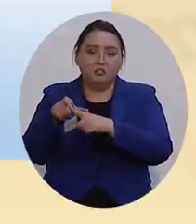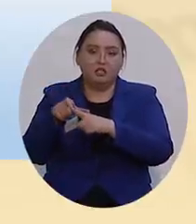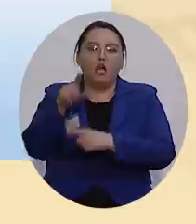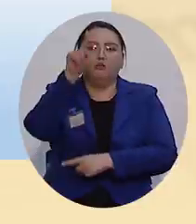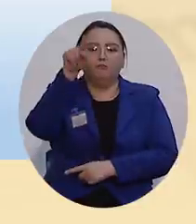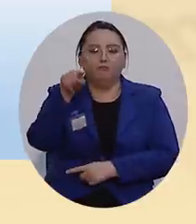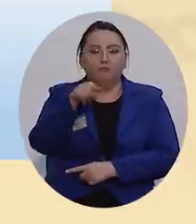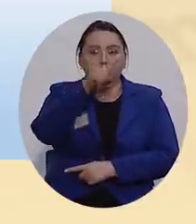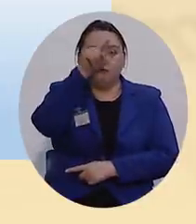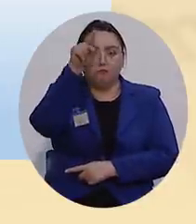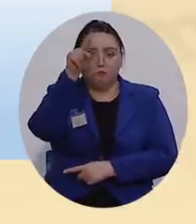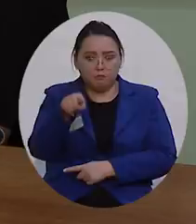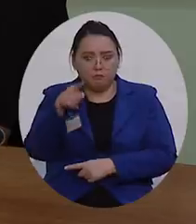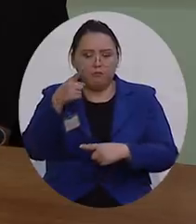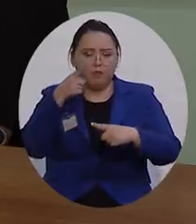чи эргэлж байна.